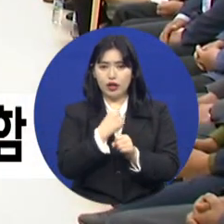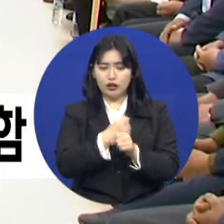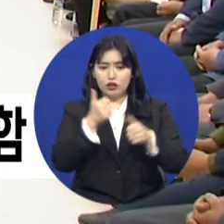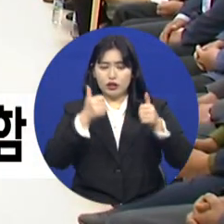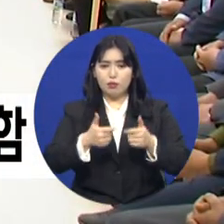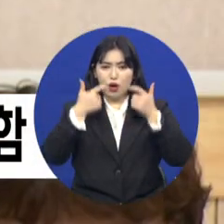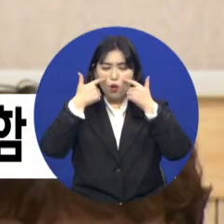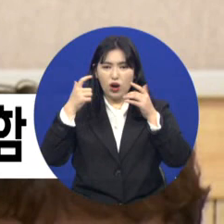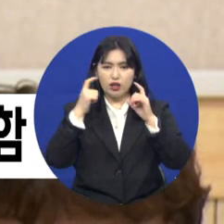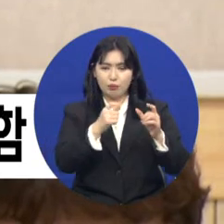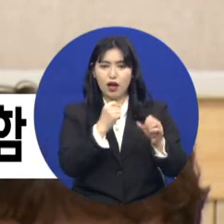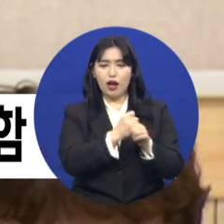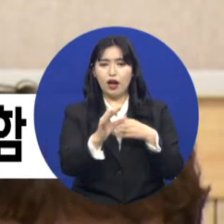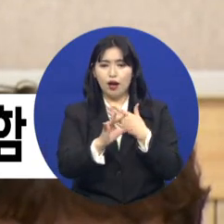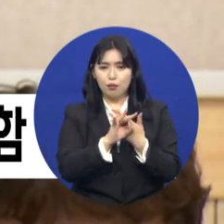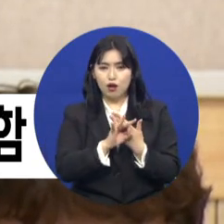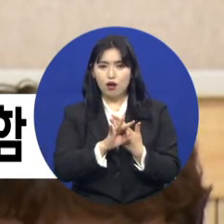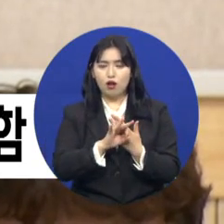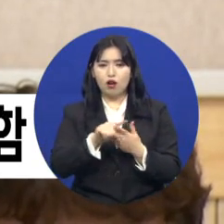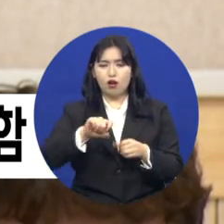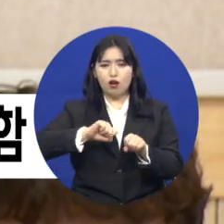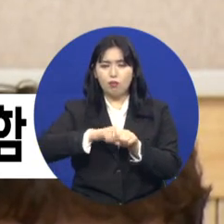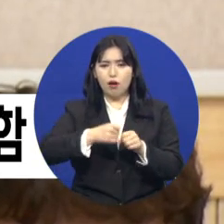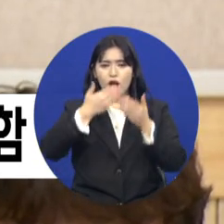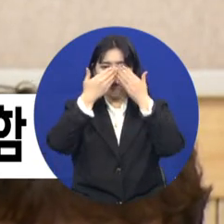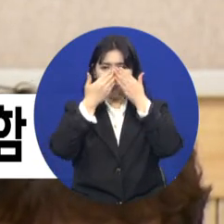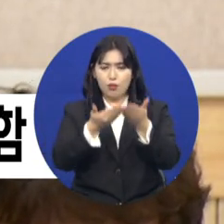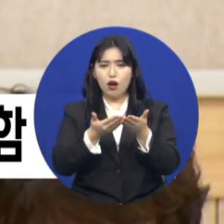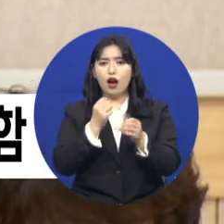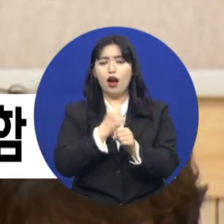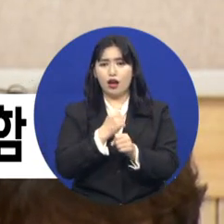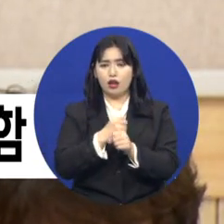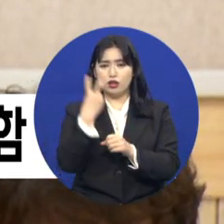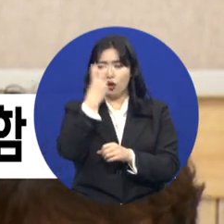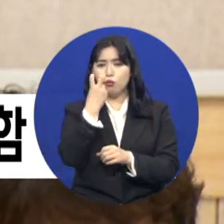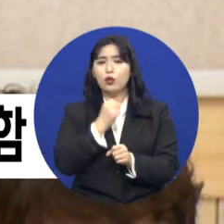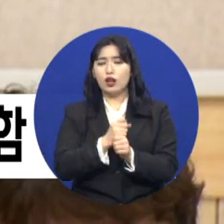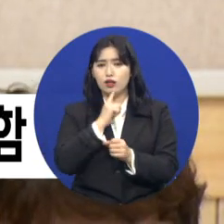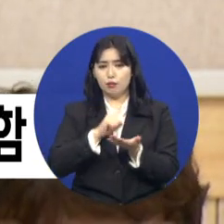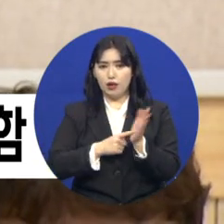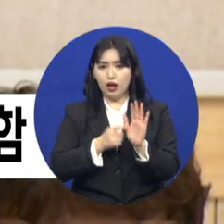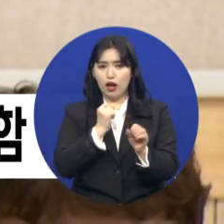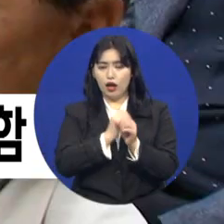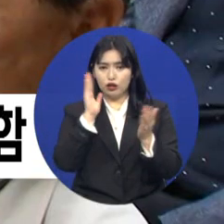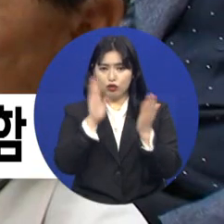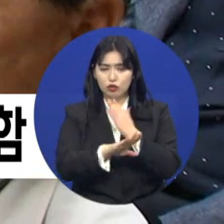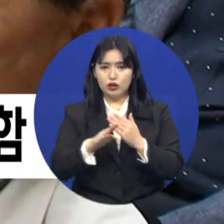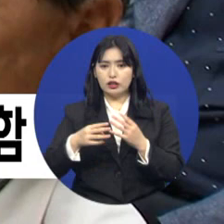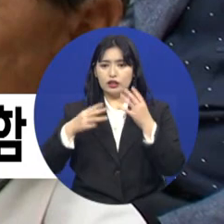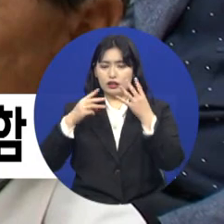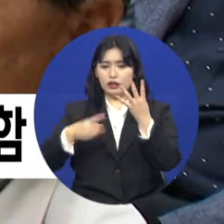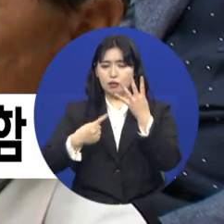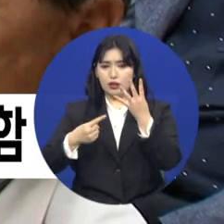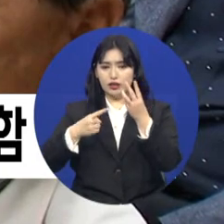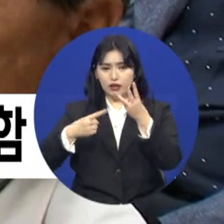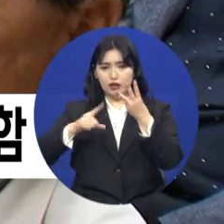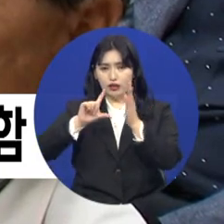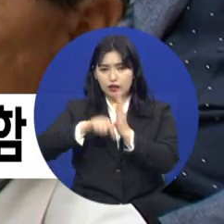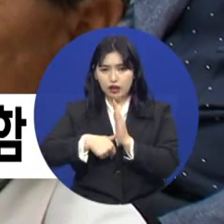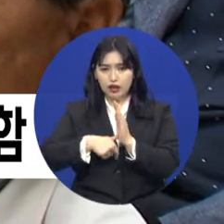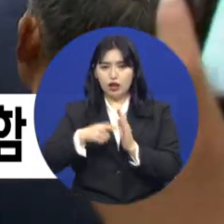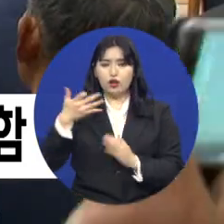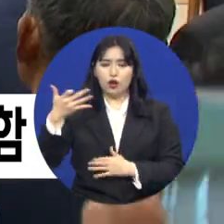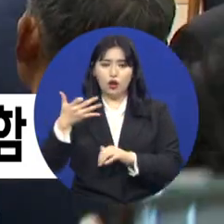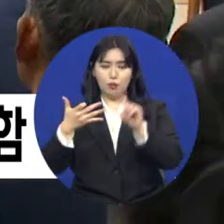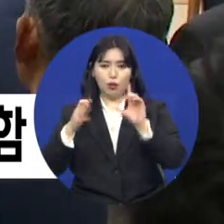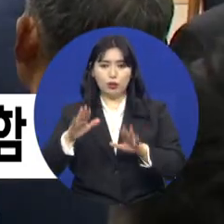재판이 확정되면 사면 복권을 검토하겠다고 약속한 뒤 지난해 3.1절 특별사면에 19명, 올해